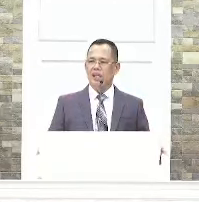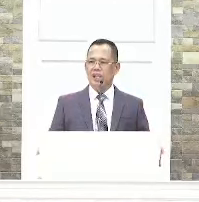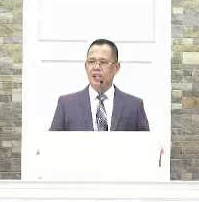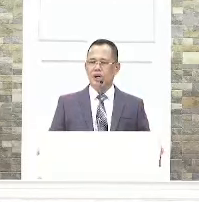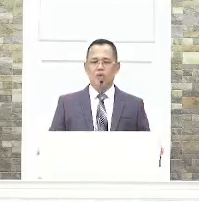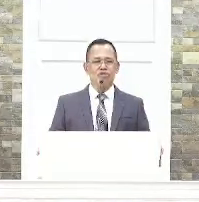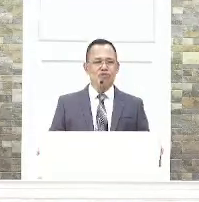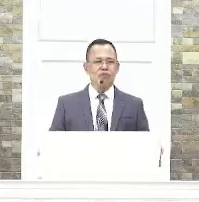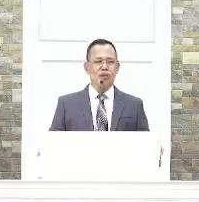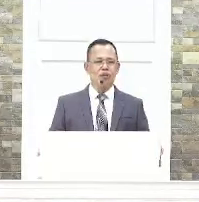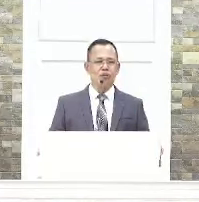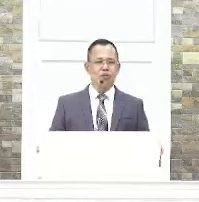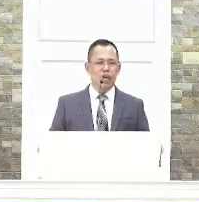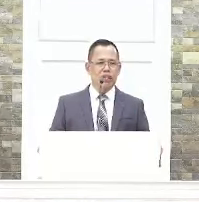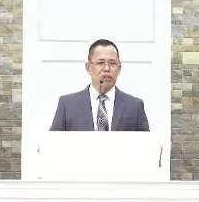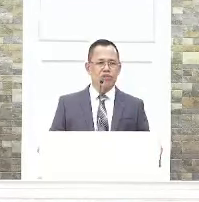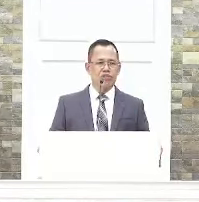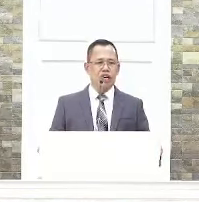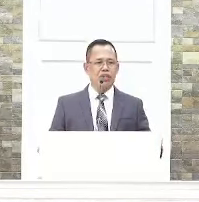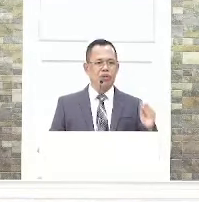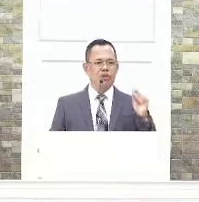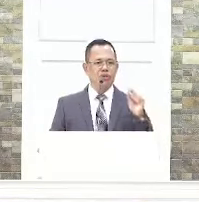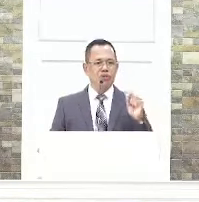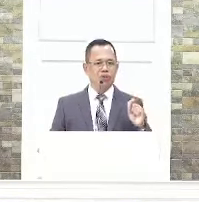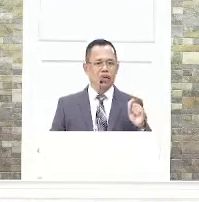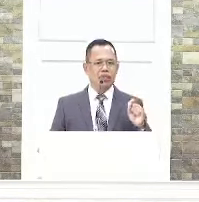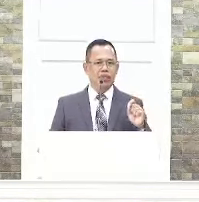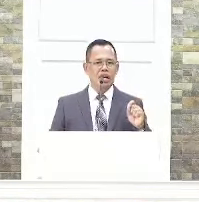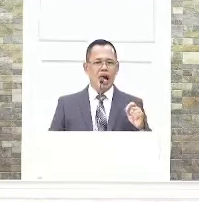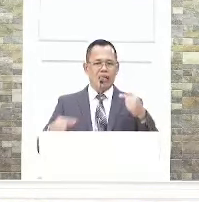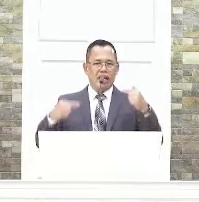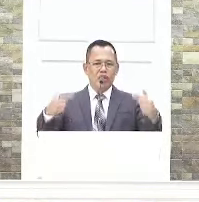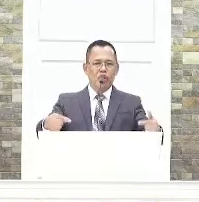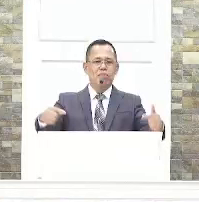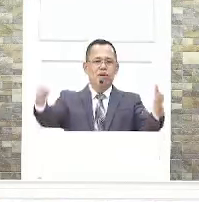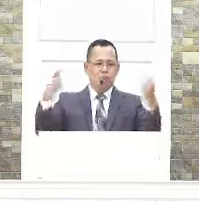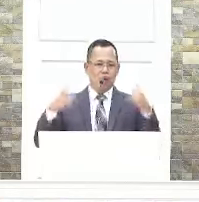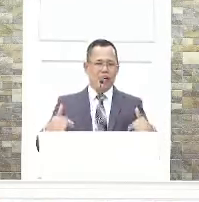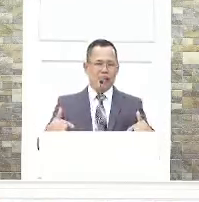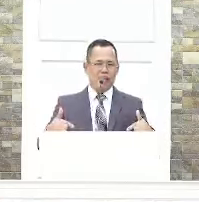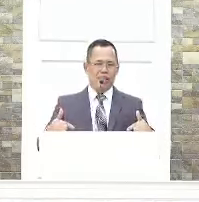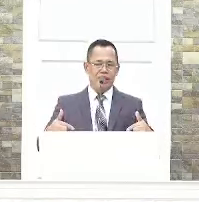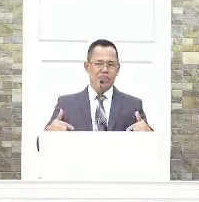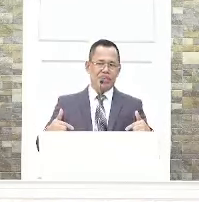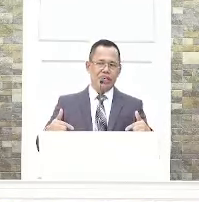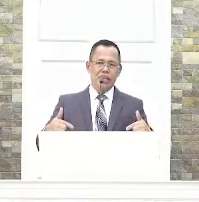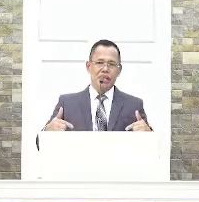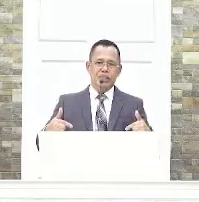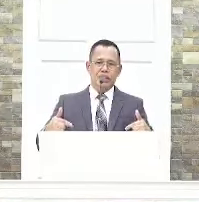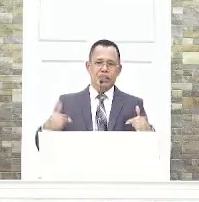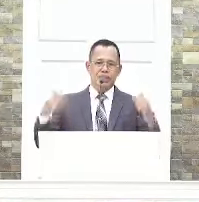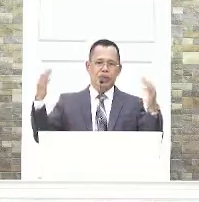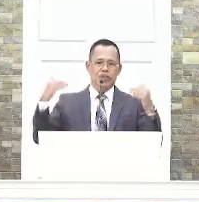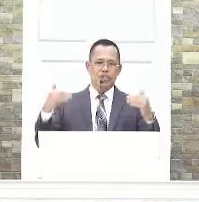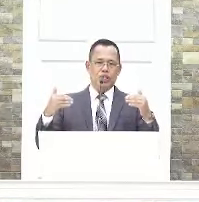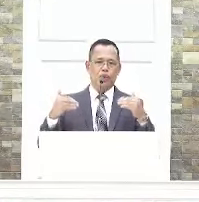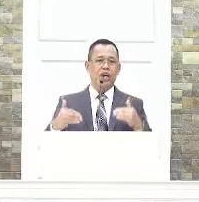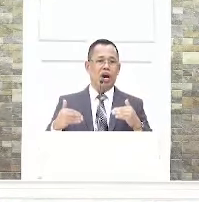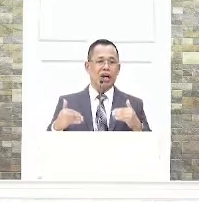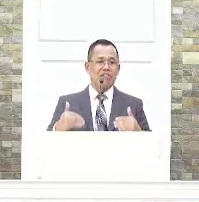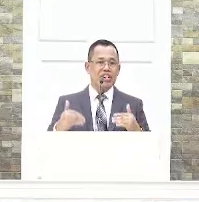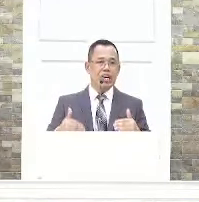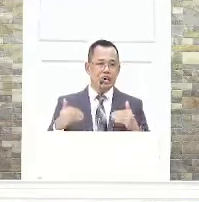lagi kung sino ang nagsusulat kanino sinusulat at ano ang makukuha natin you see now did you notice